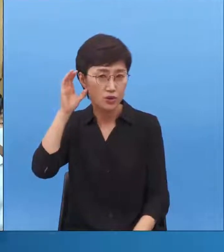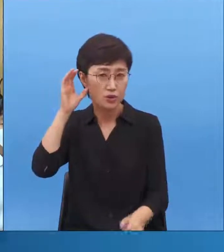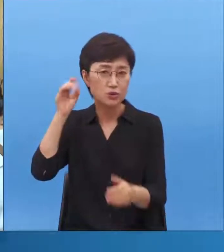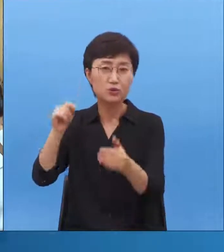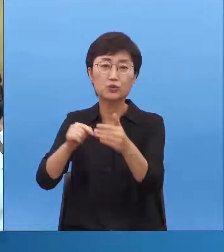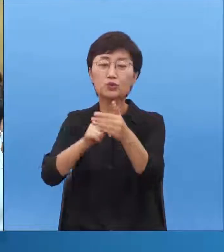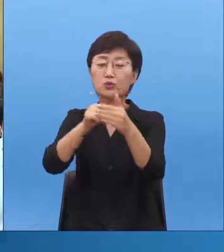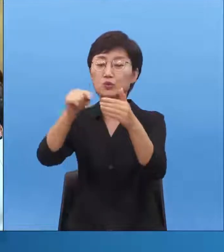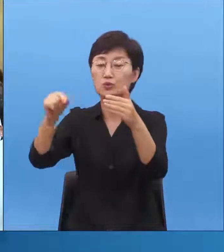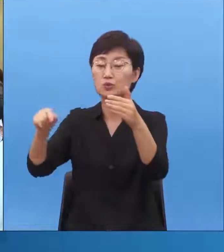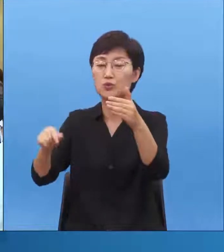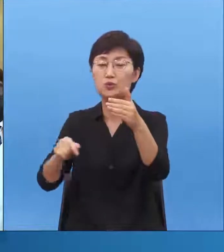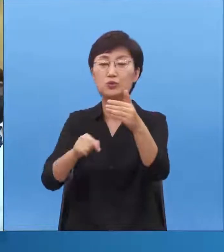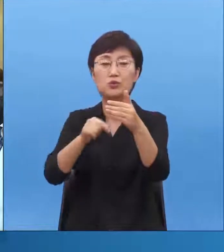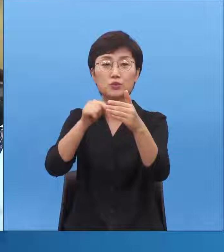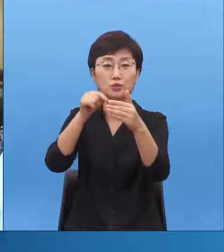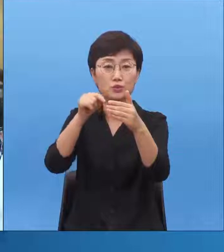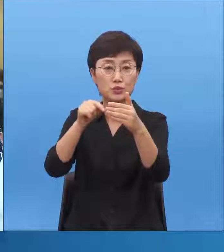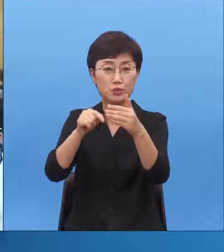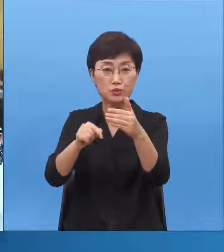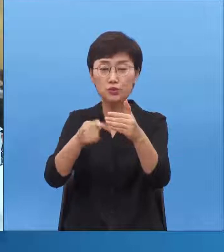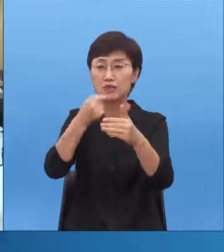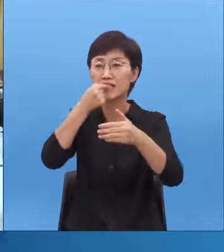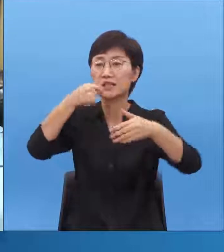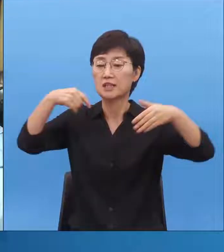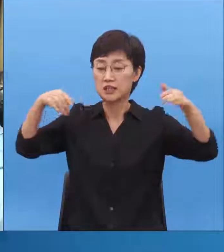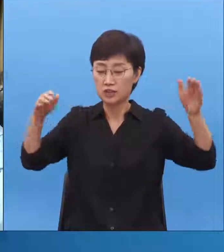음성을 듣는 중에